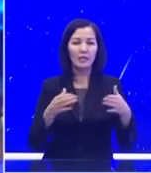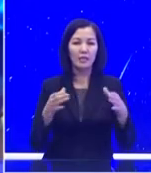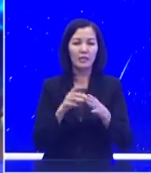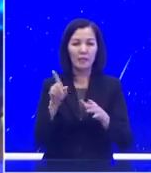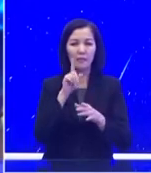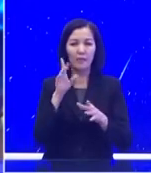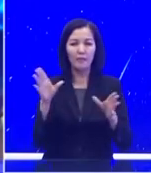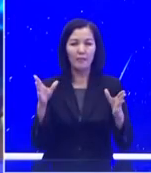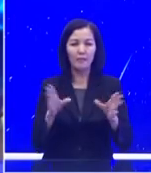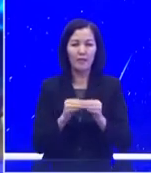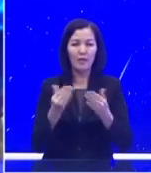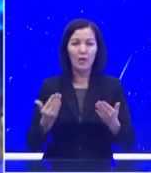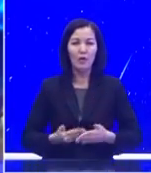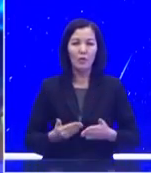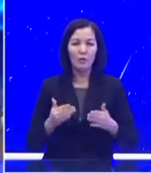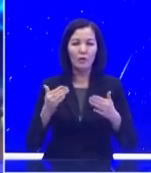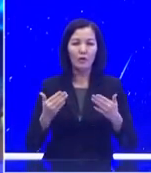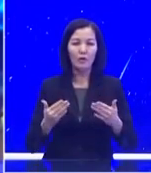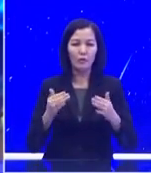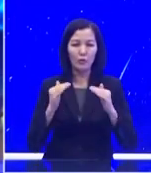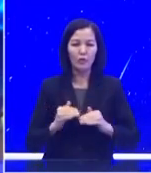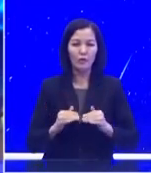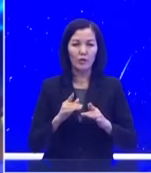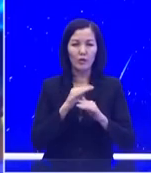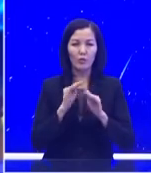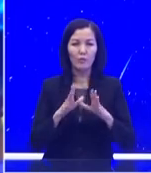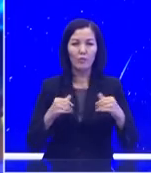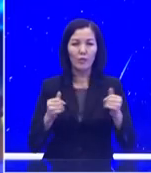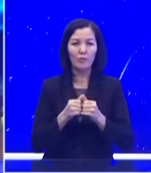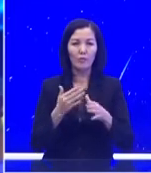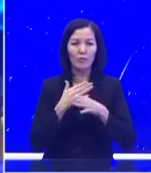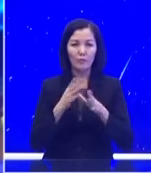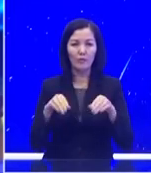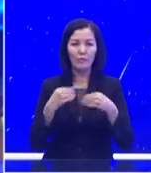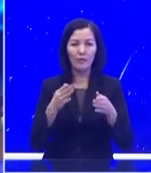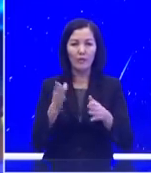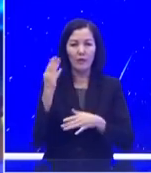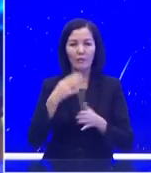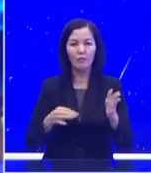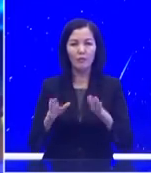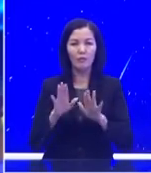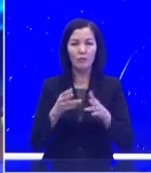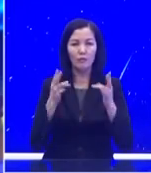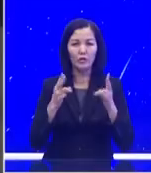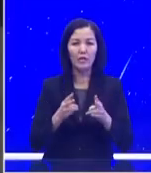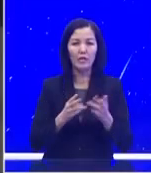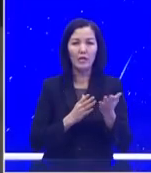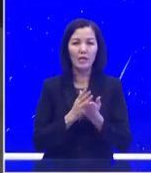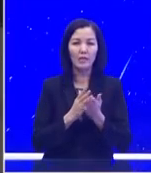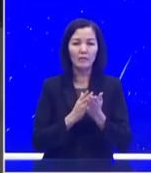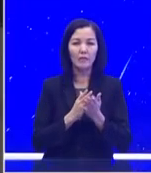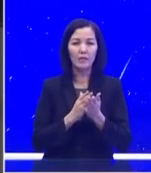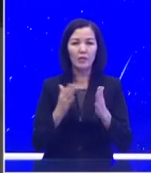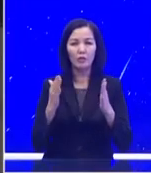әлеуметтік тұрмысы төмен көпбалалы отбасыларға көмек қолын созып жәрдем береді. Алматы облысы төтенше жағдайлар департаменті